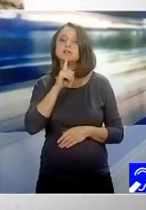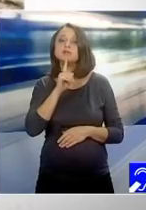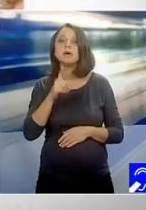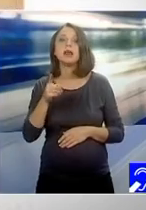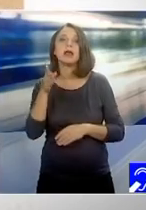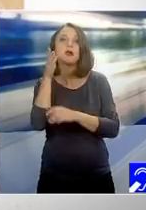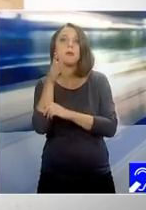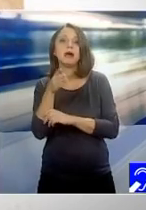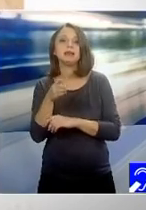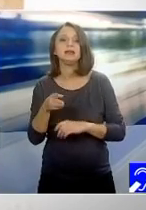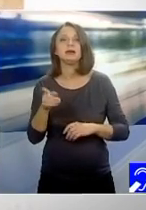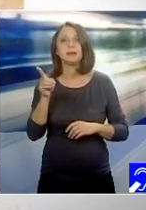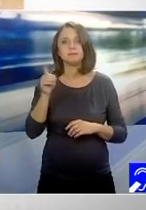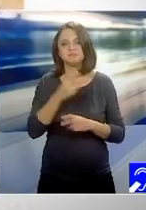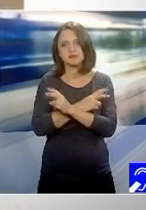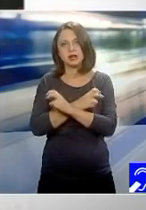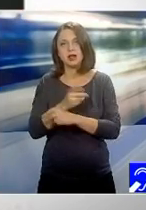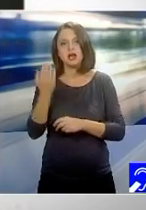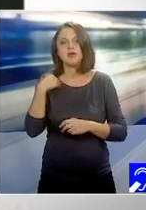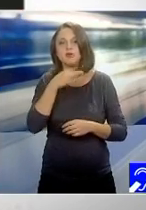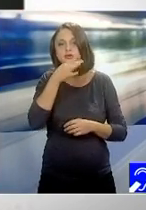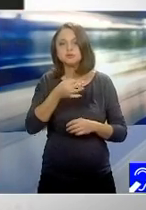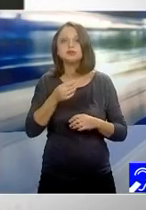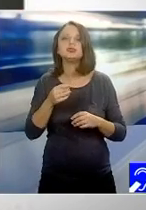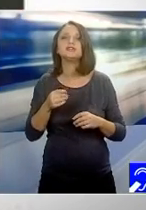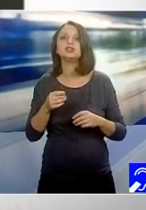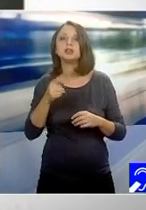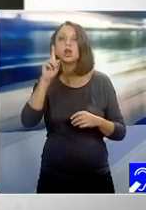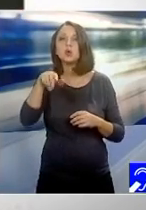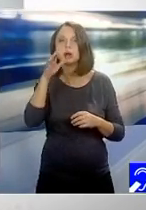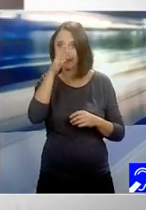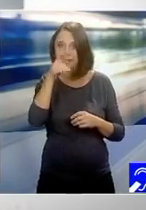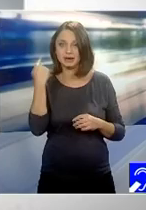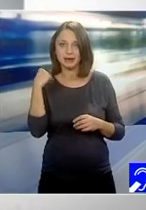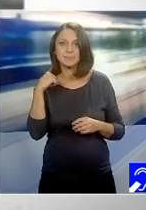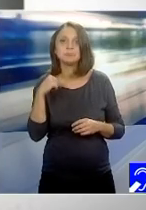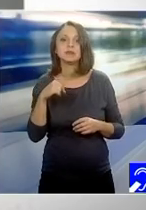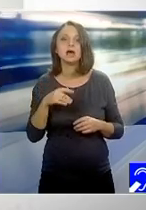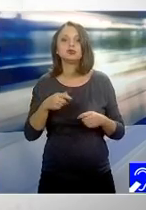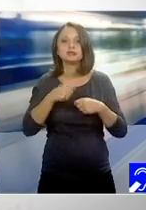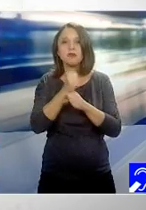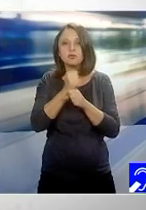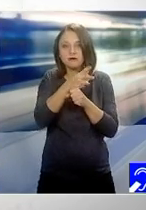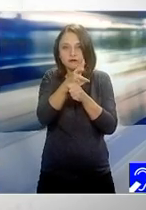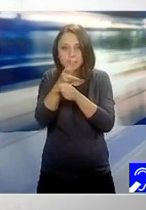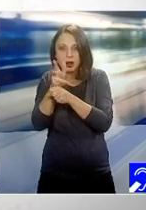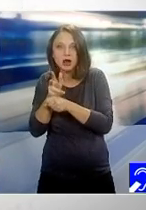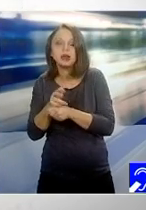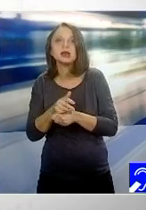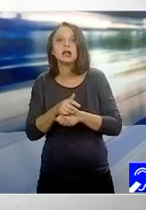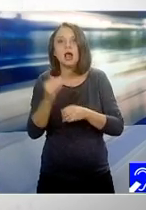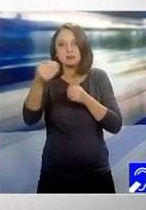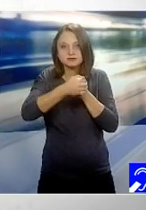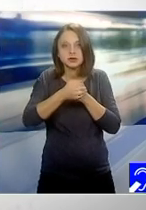Schweighofer România a fost menționat și în luna aprilie. Atunci, agenția de mediu americană EIA a distribuit mai multe filmări din care reiese că angajați din